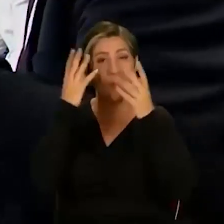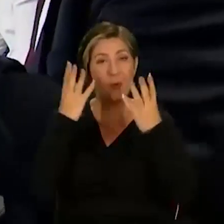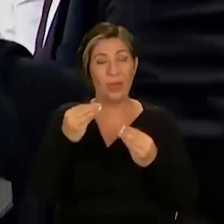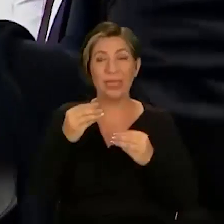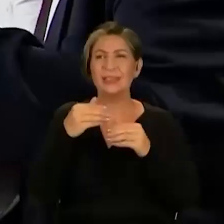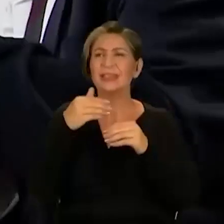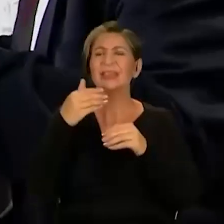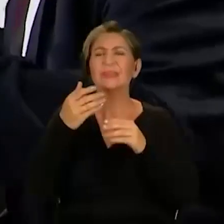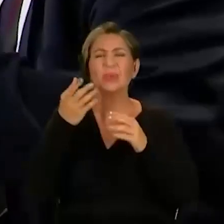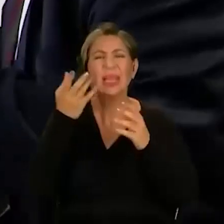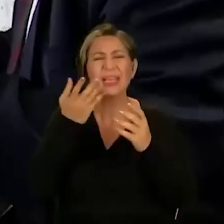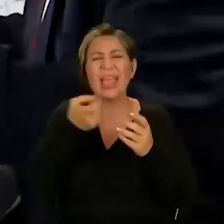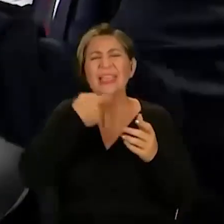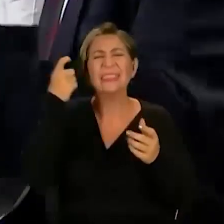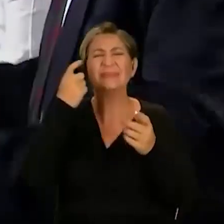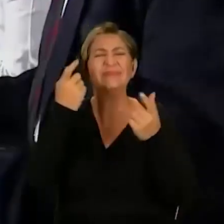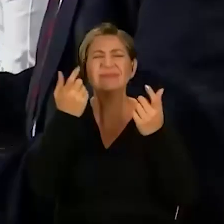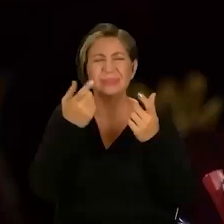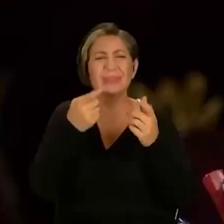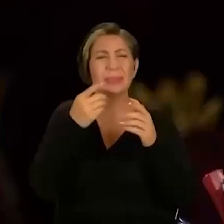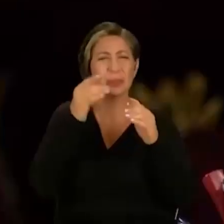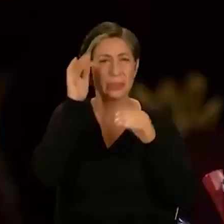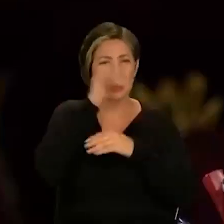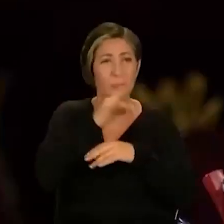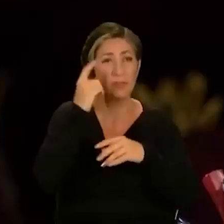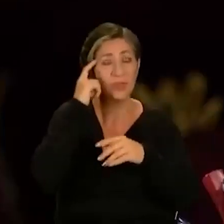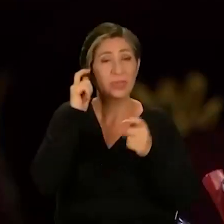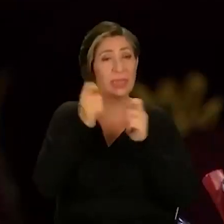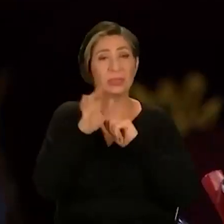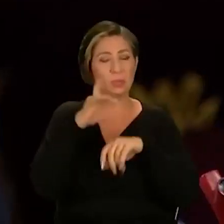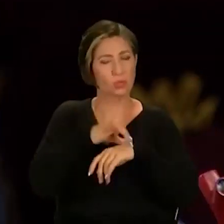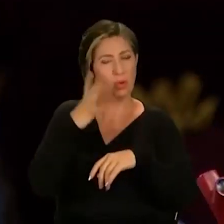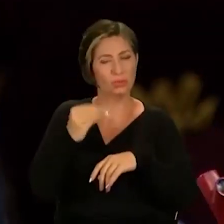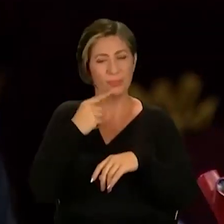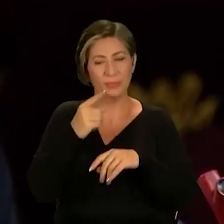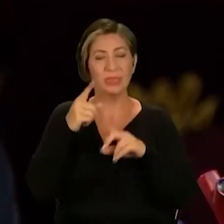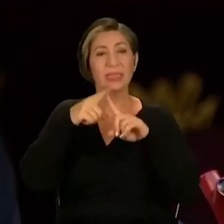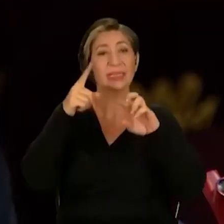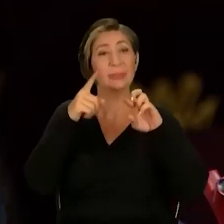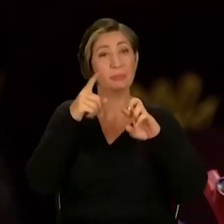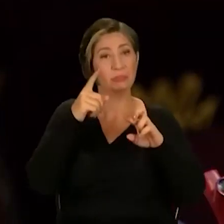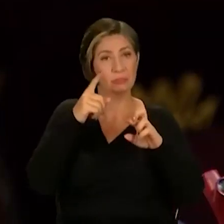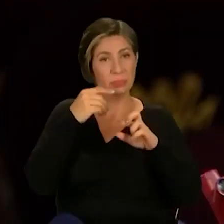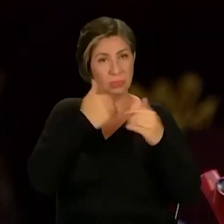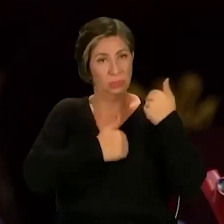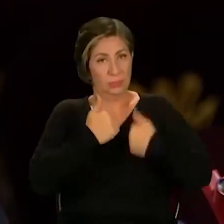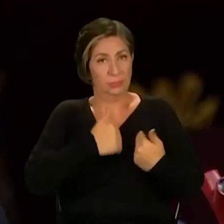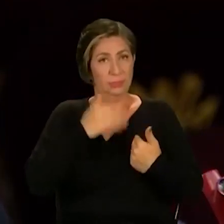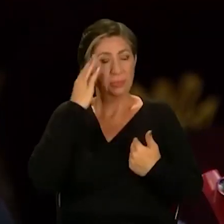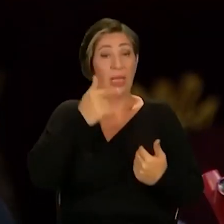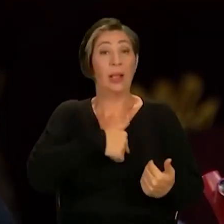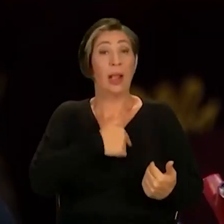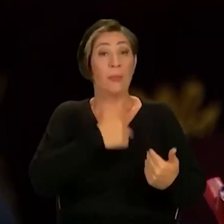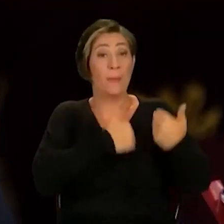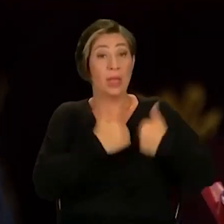kalmış bir ülkeye, böyle bulutlar içine giderken ben doktor olacağım dedim. Bir daha fikrimi değiştirmedim. Tıp fakültesine girdim, cerrah olacağım dedim. Tıp fakültesine girdim, kalp cerrahı